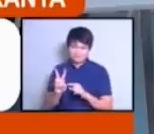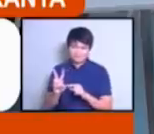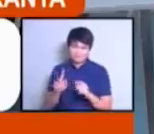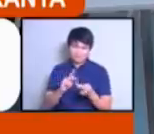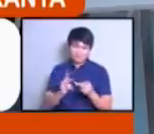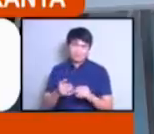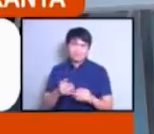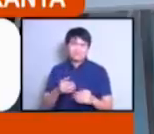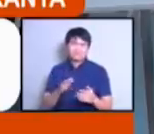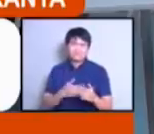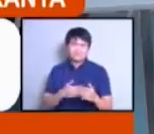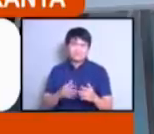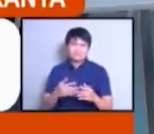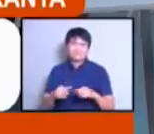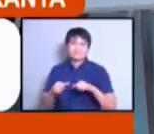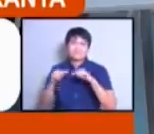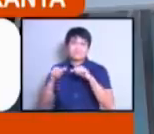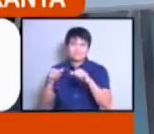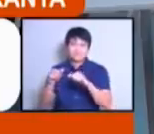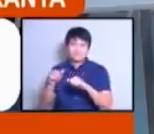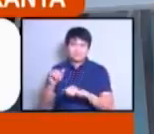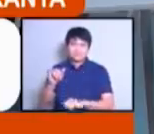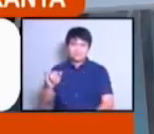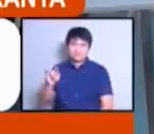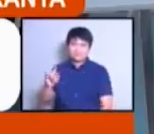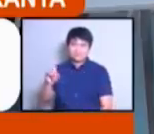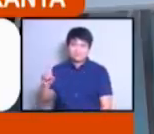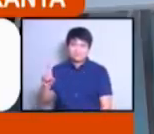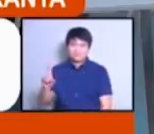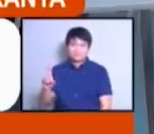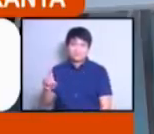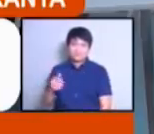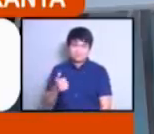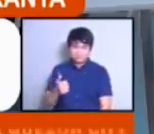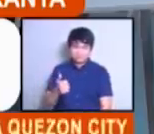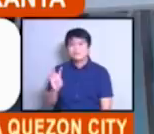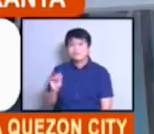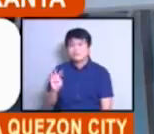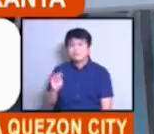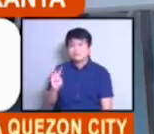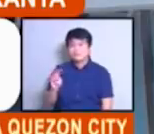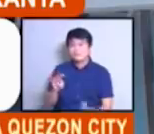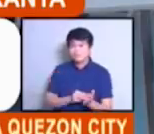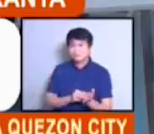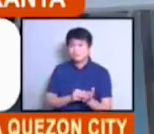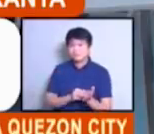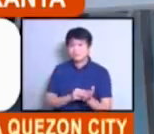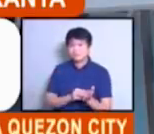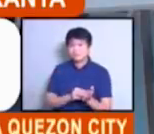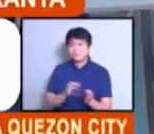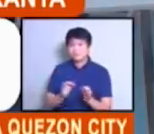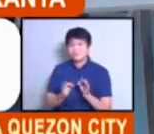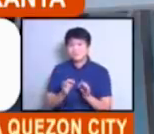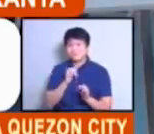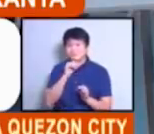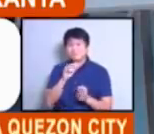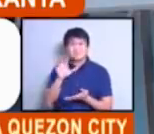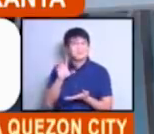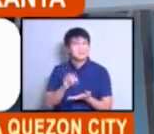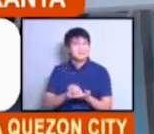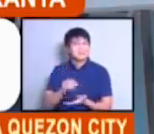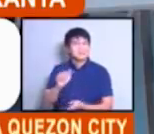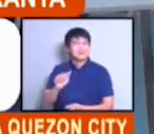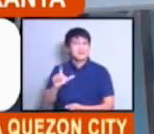nyo sa YouTube nyo. Kikita kayo. Sayang yan, oh. 14 million? Eh, kung hindi nyo ginaya yung kay Ann